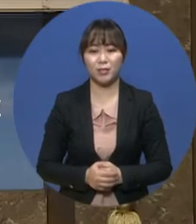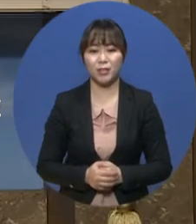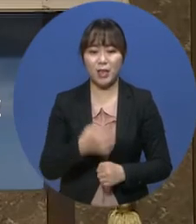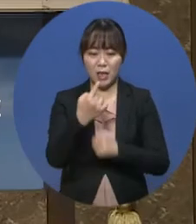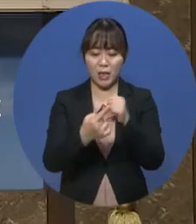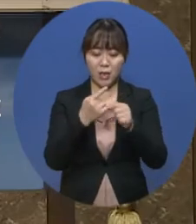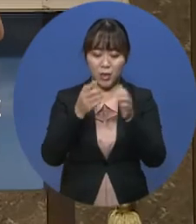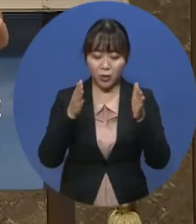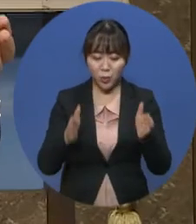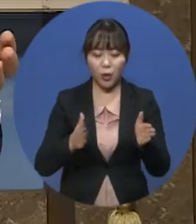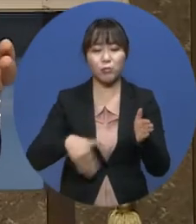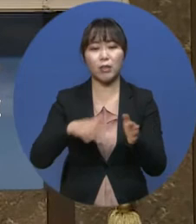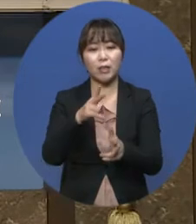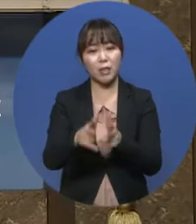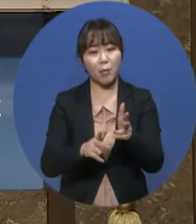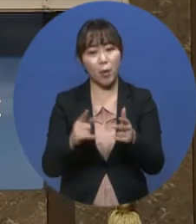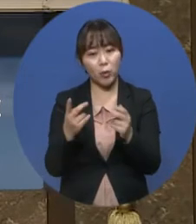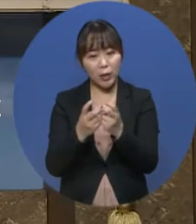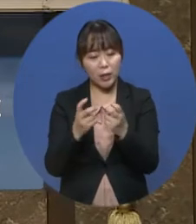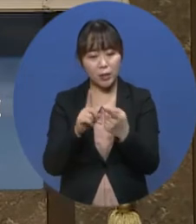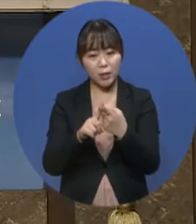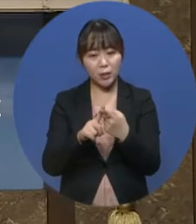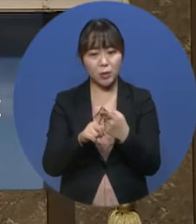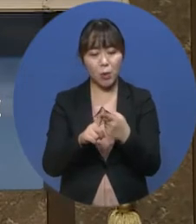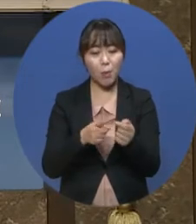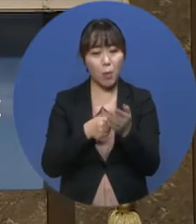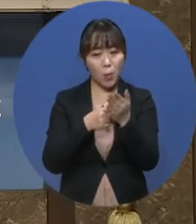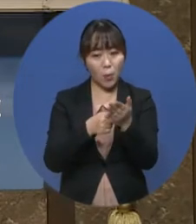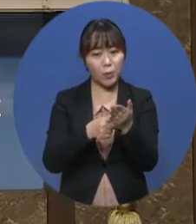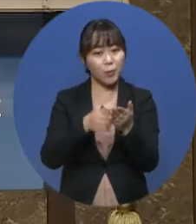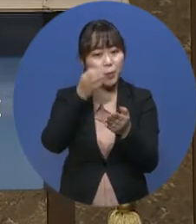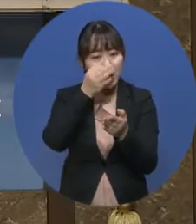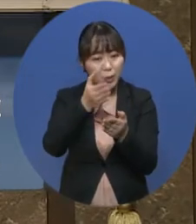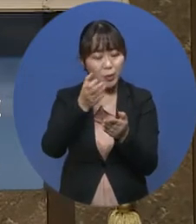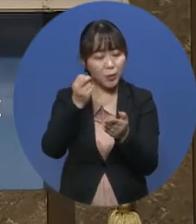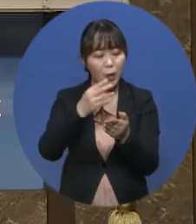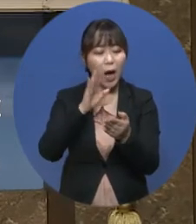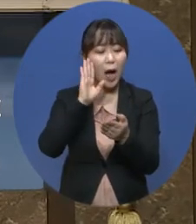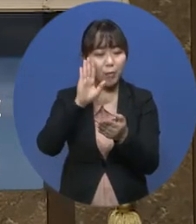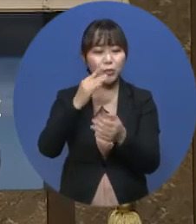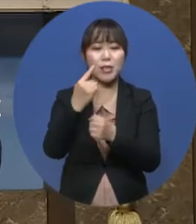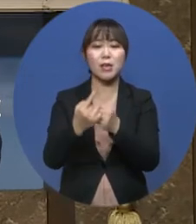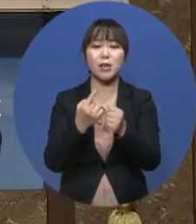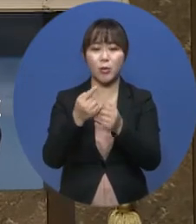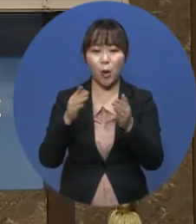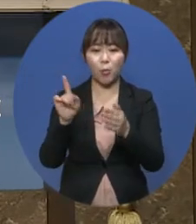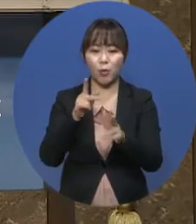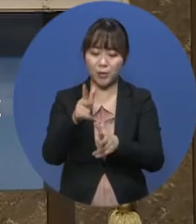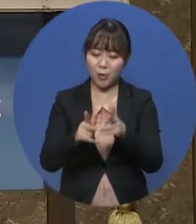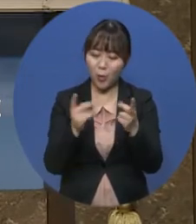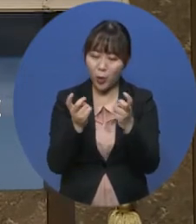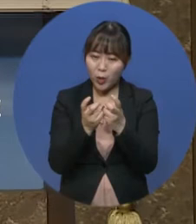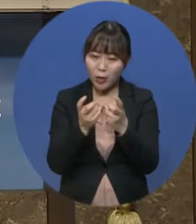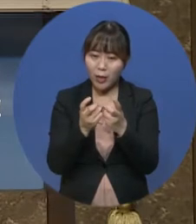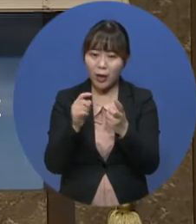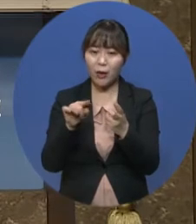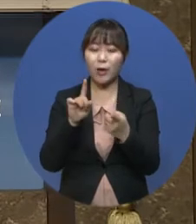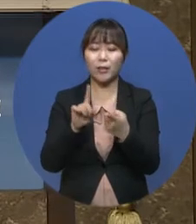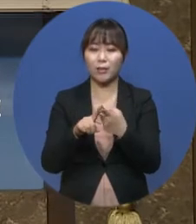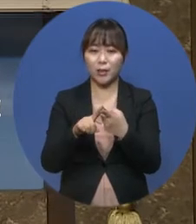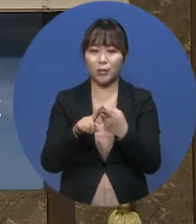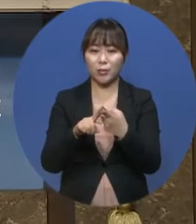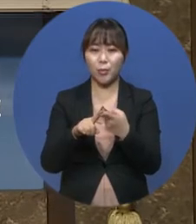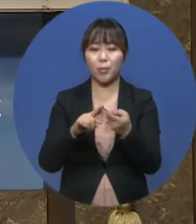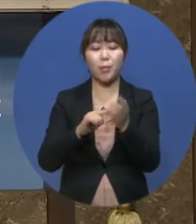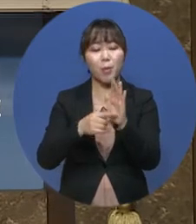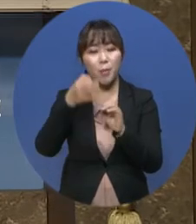1년동안 우리가 사업을 어떻게 했는지 보고도 드리고 또 앞으로 1년 동안은 무슨 사업을 어떻게 하겠다 하는 것도